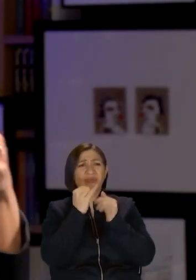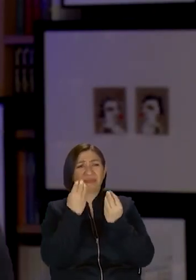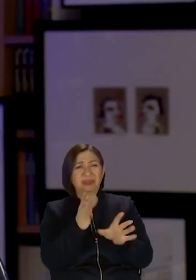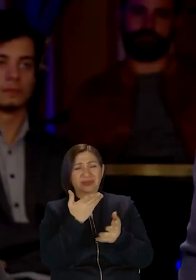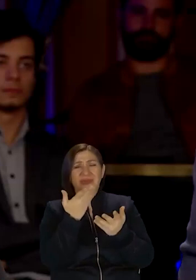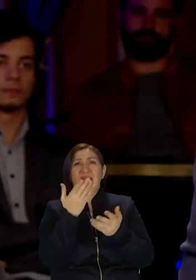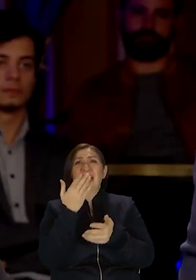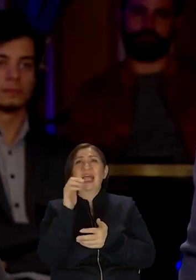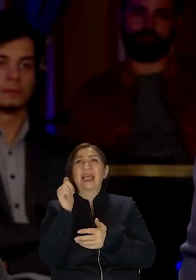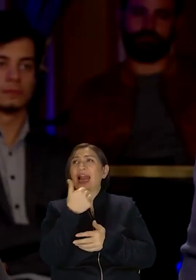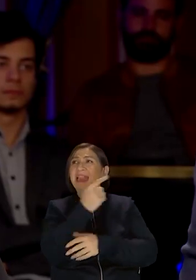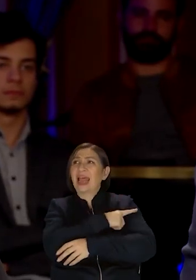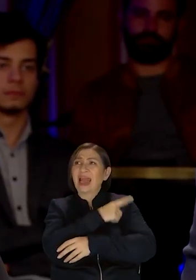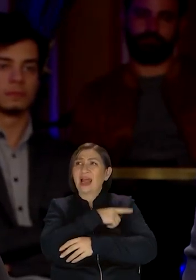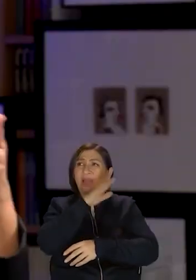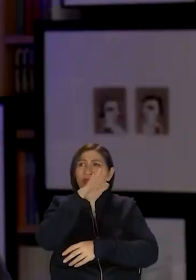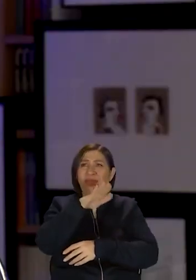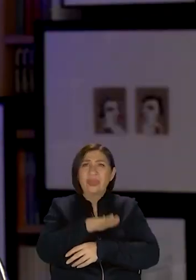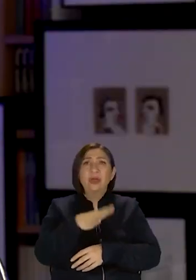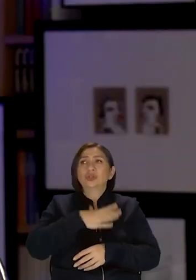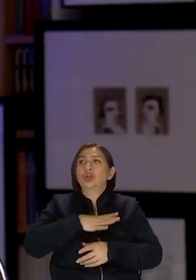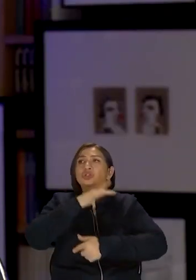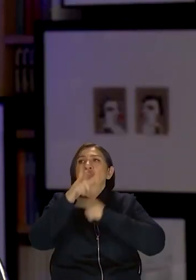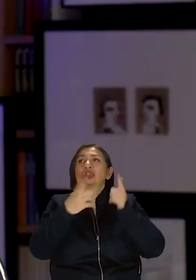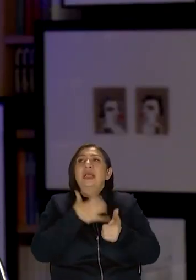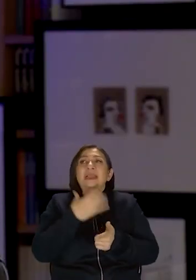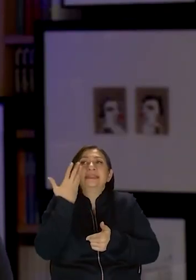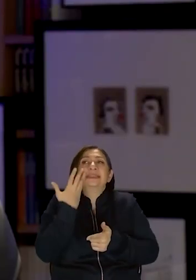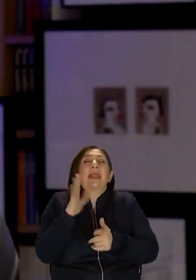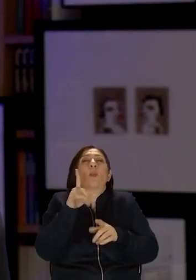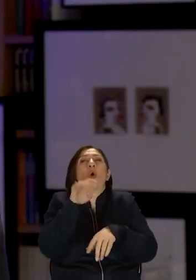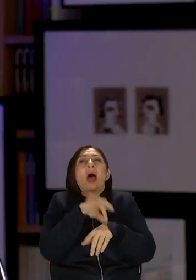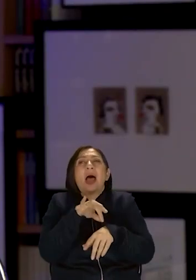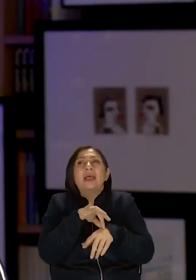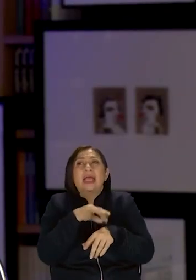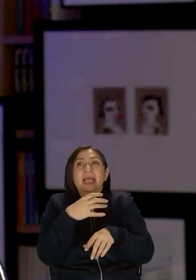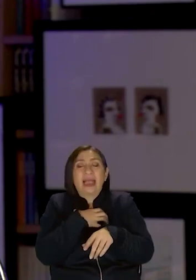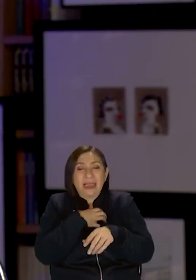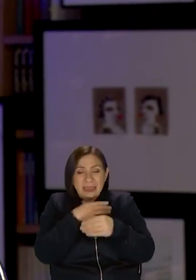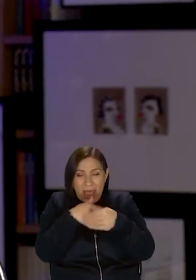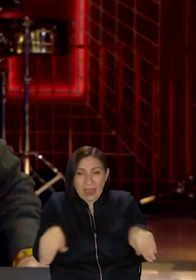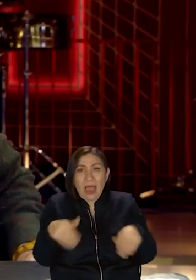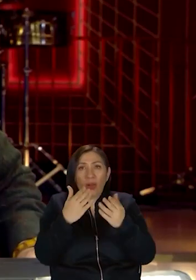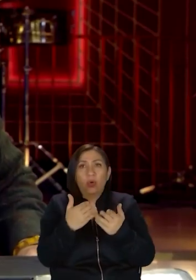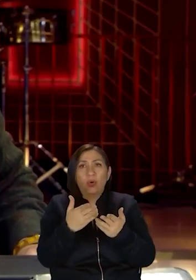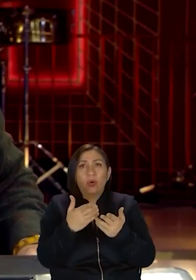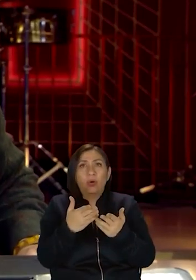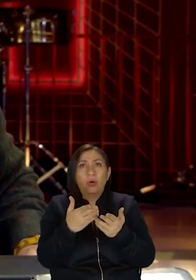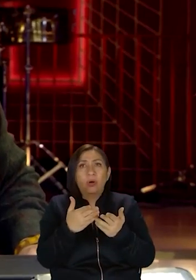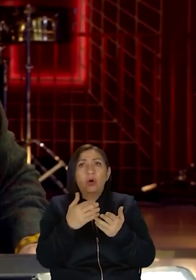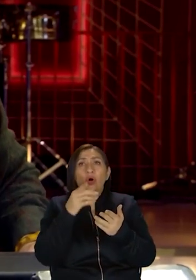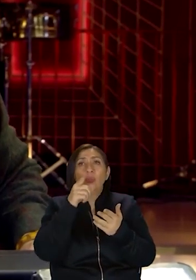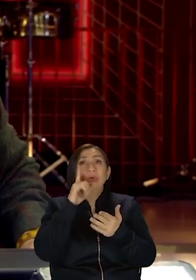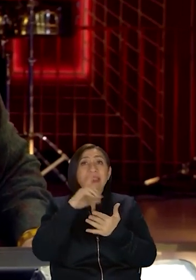kötü. Yani kalitenin düşmesine ötürü yoksa isteyen çeksin, kendi seyredemiyor o an. Kendisini de mahrum ediyor ama yani. Ama şöyle bir şey var.